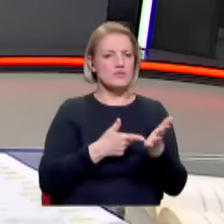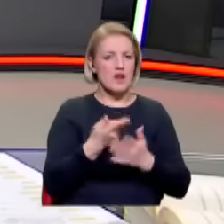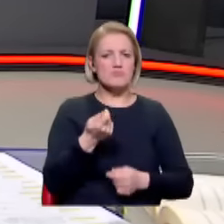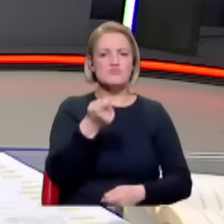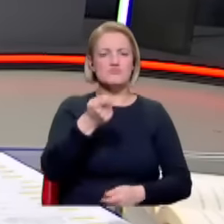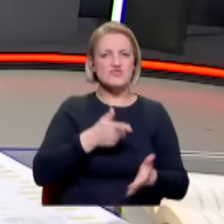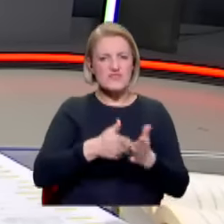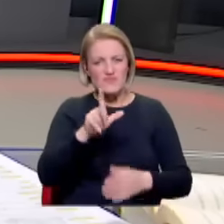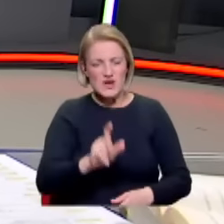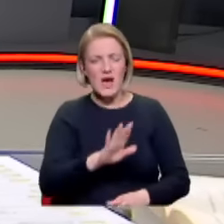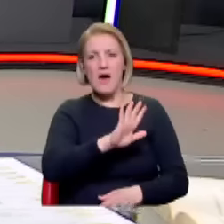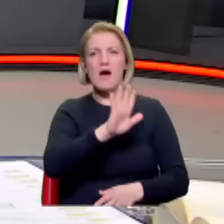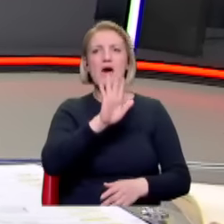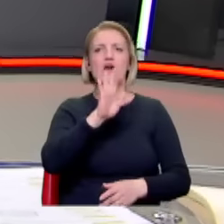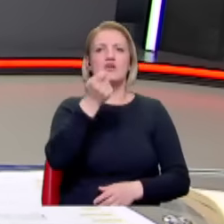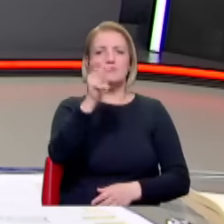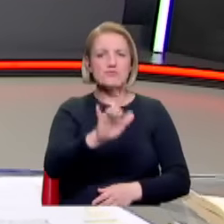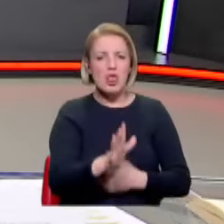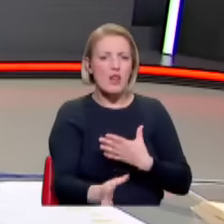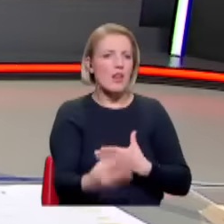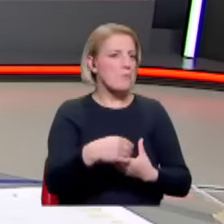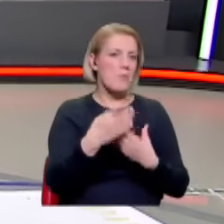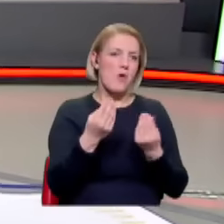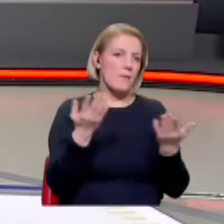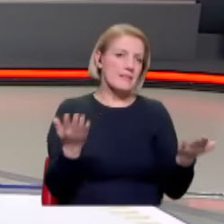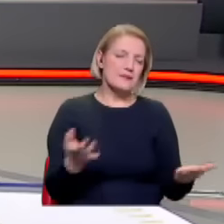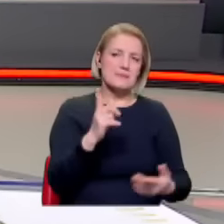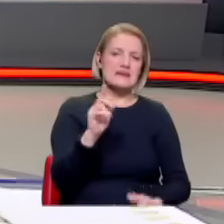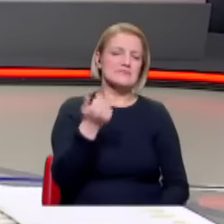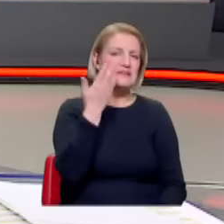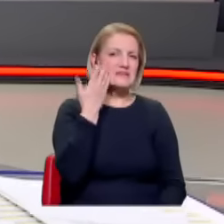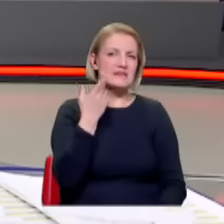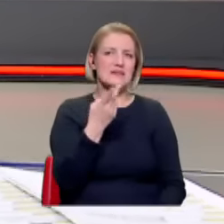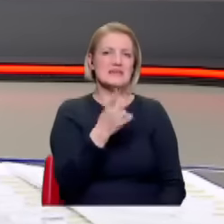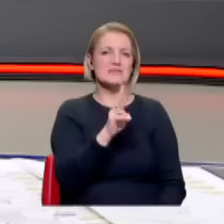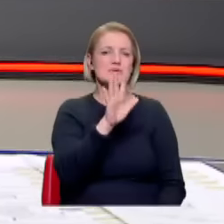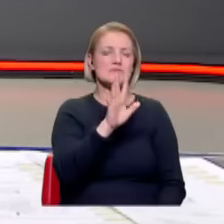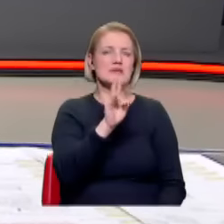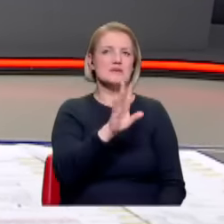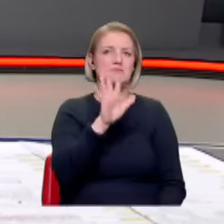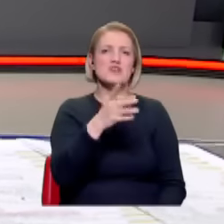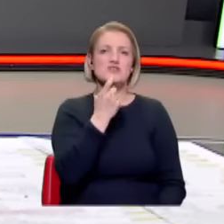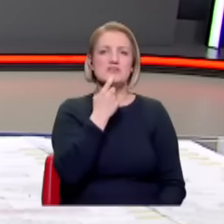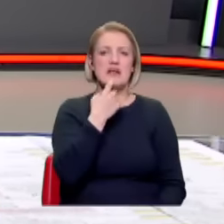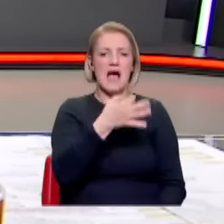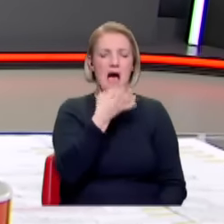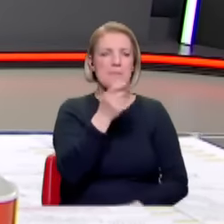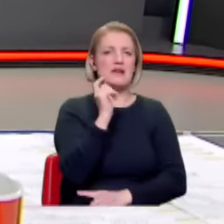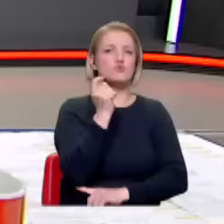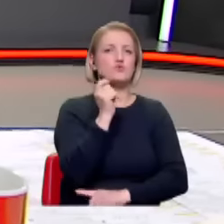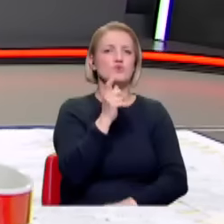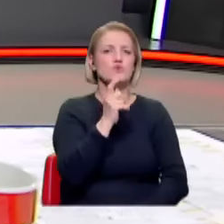çiftçileri de, işçileri, herkesi kapsayabilir. Bir kıymetli izleyicimiz de Selçuk Bey 2025 yılı haber sunucuları